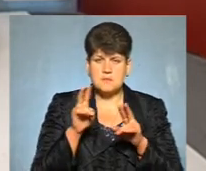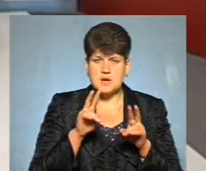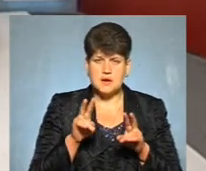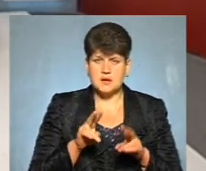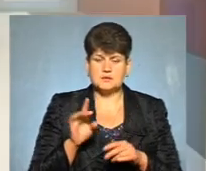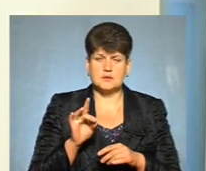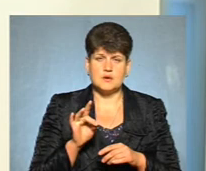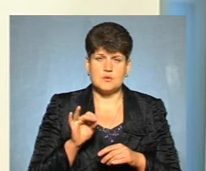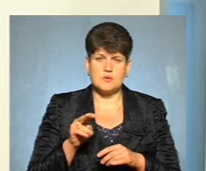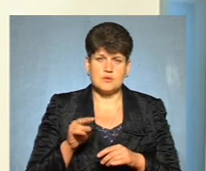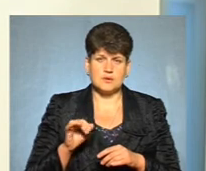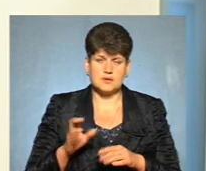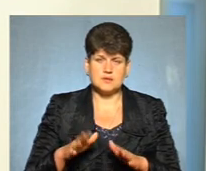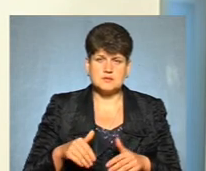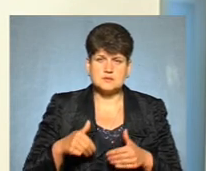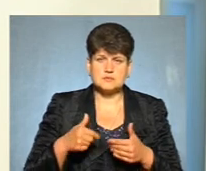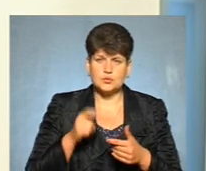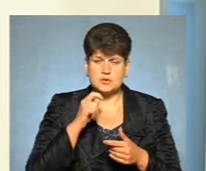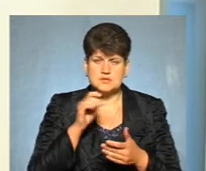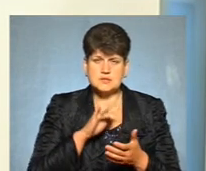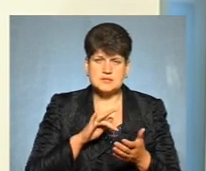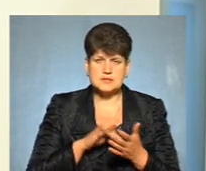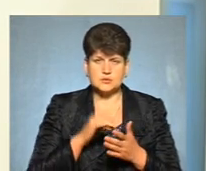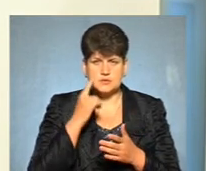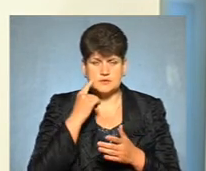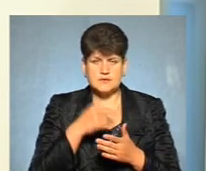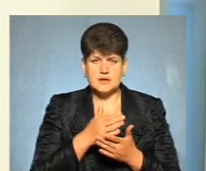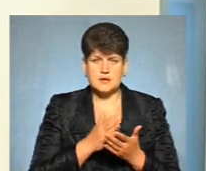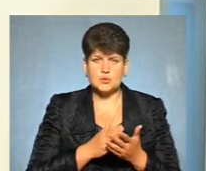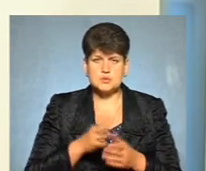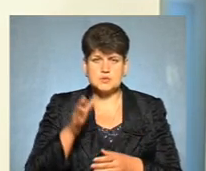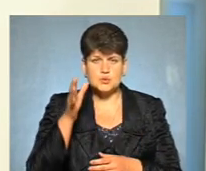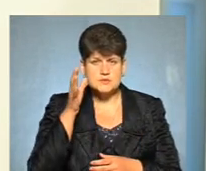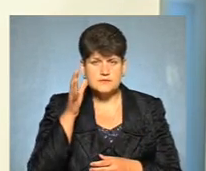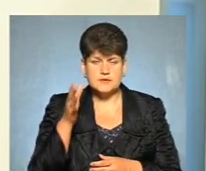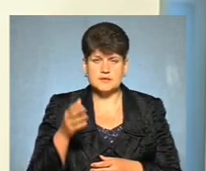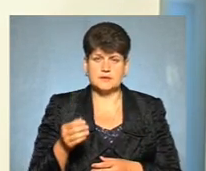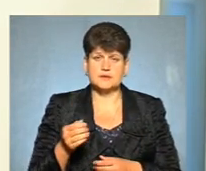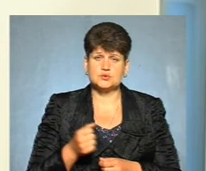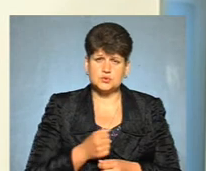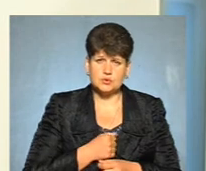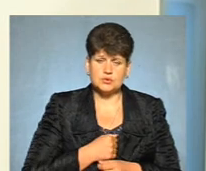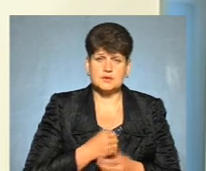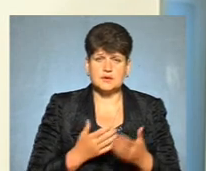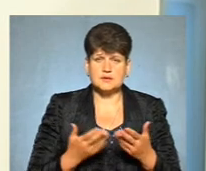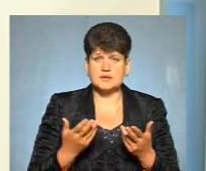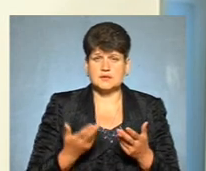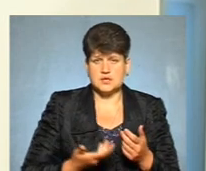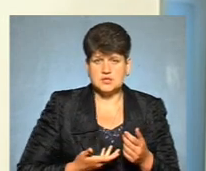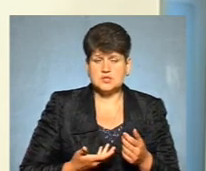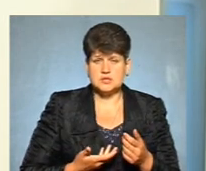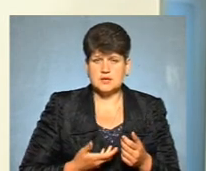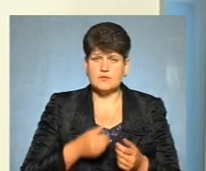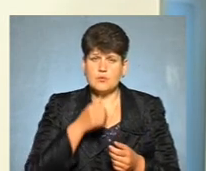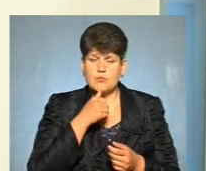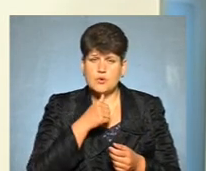ролики, які запропонував Український центр оцінювання якості освіти. Шкода, але, звичайно, що наживо під